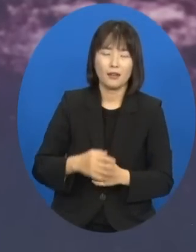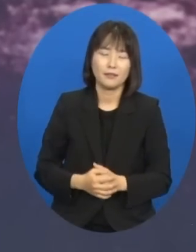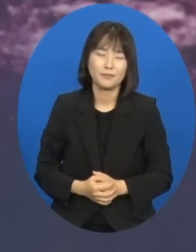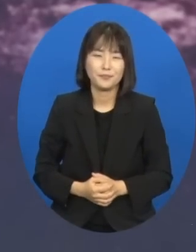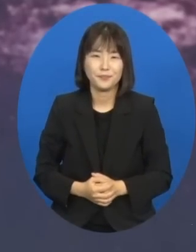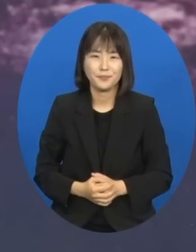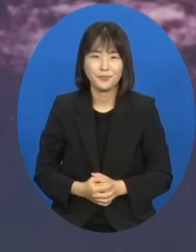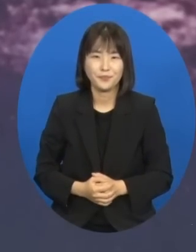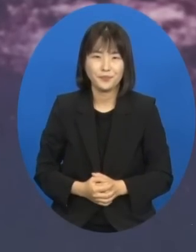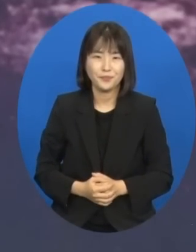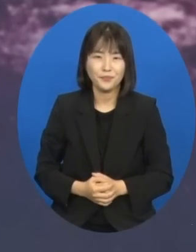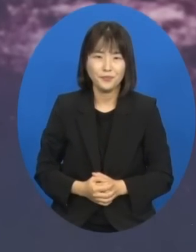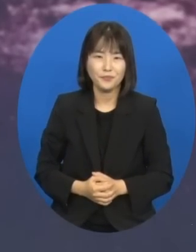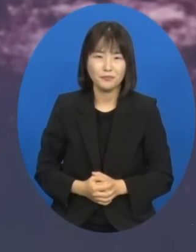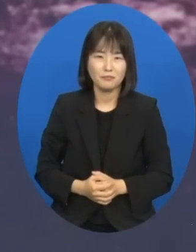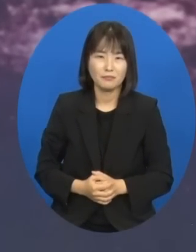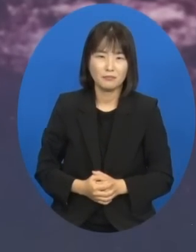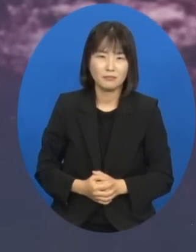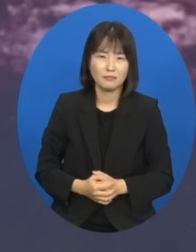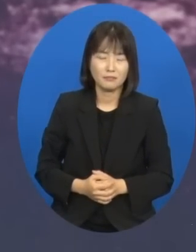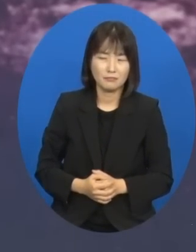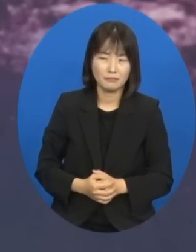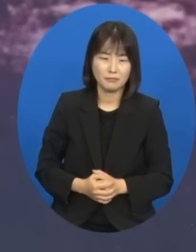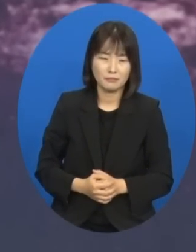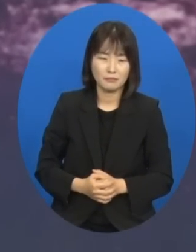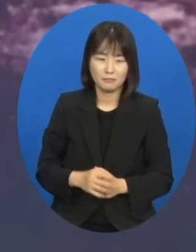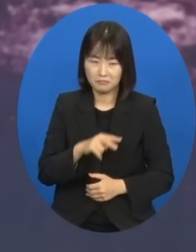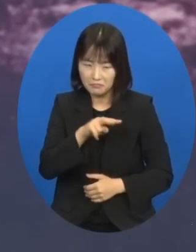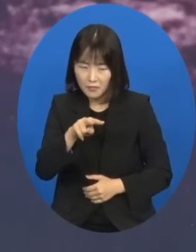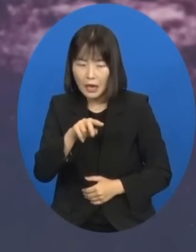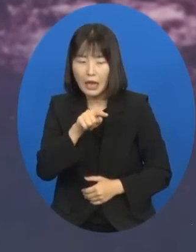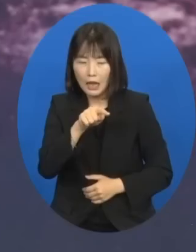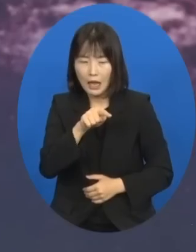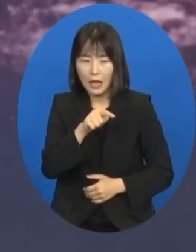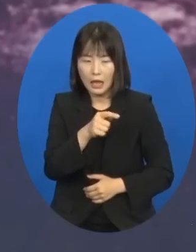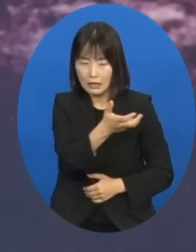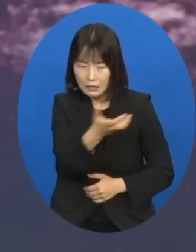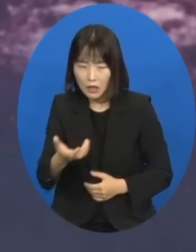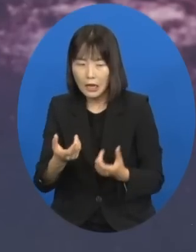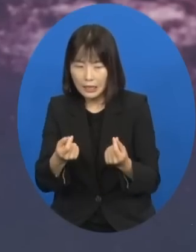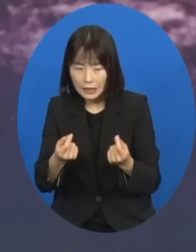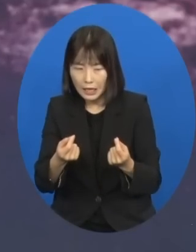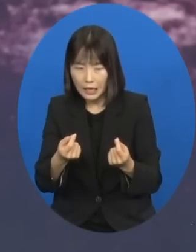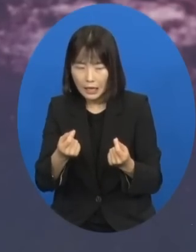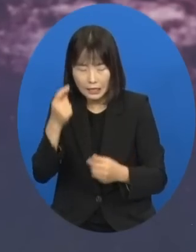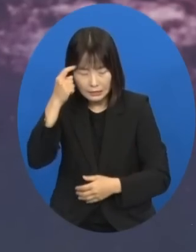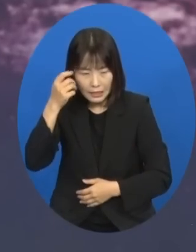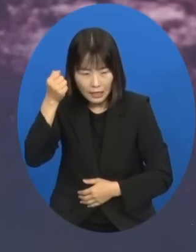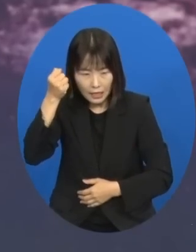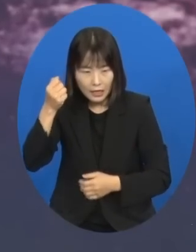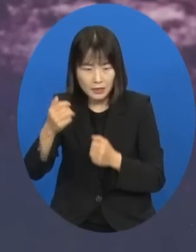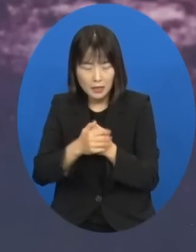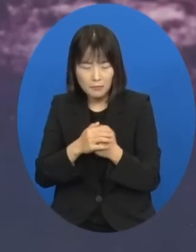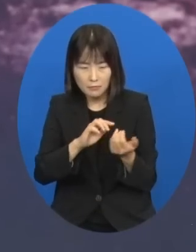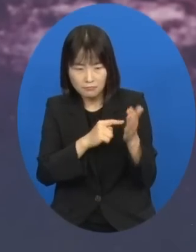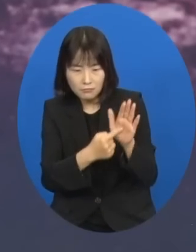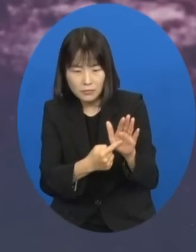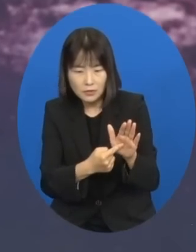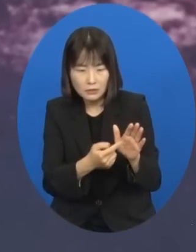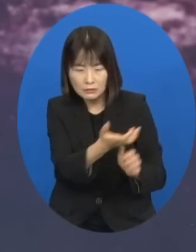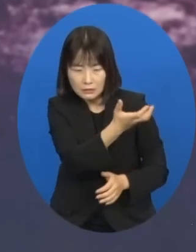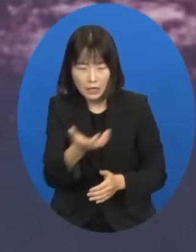알아요. 눈빛만 봐도 아, 얘 좀 있으면 내려가겠다 싶으니까 딱 나타나셔가지고 내려가지 말라라고